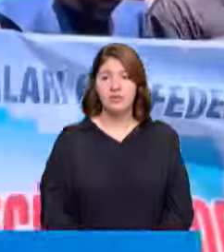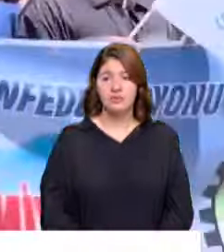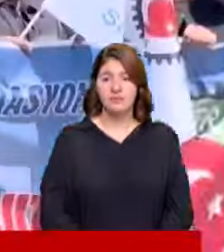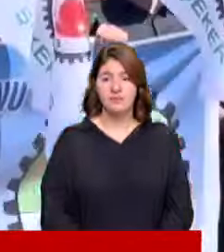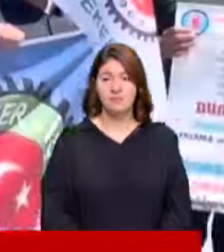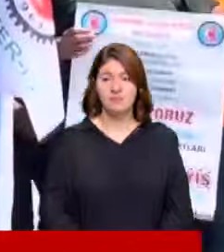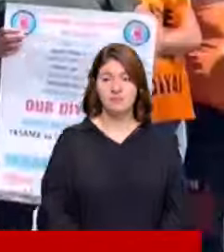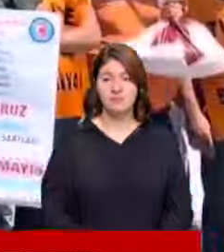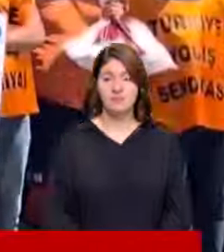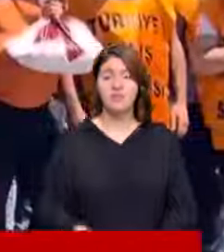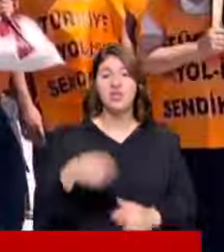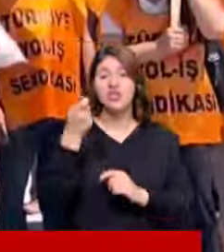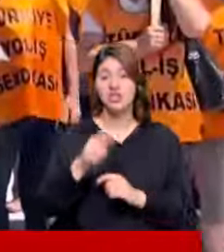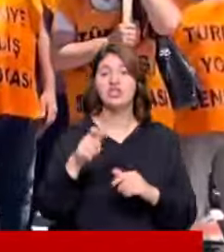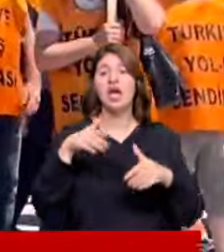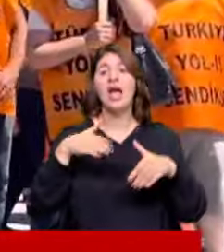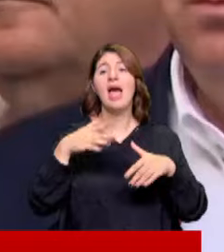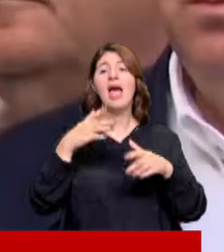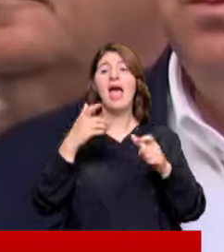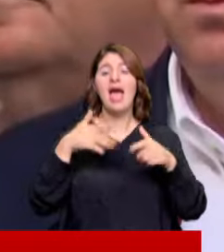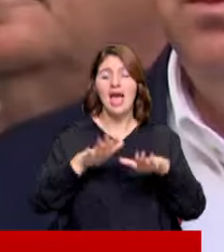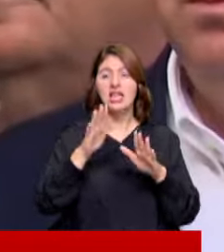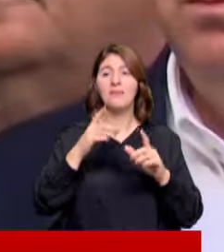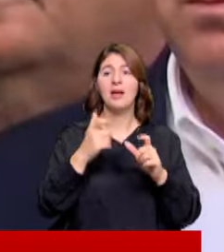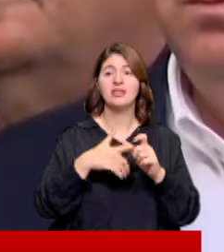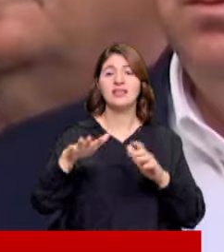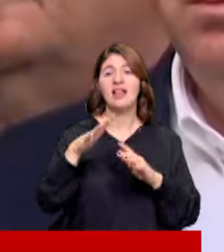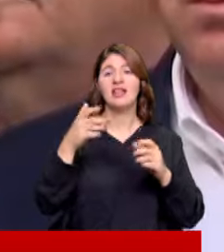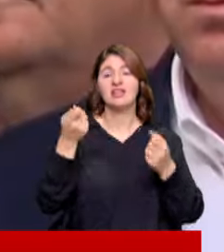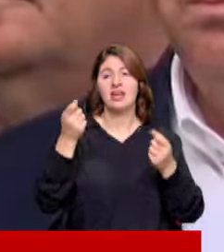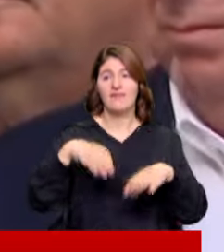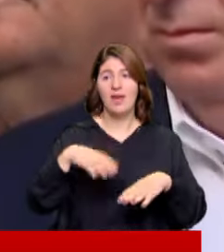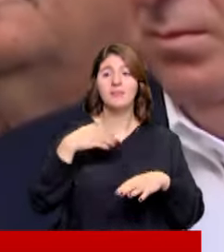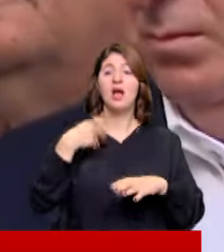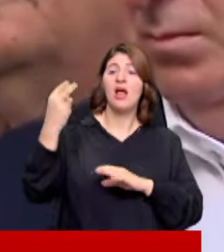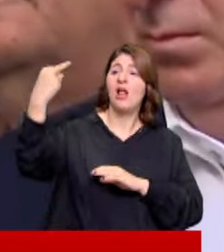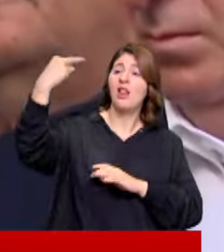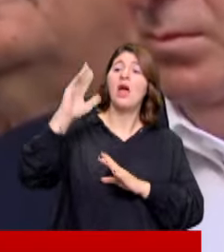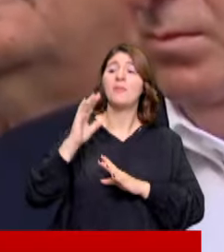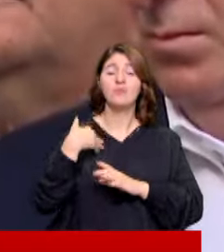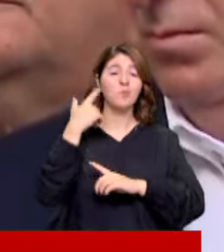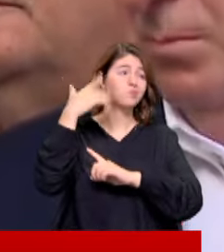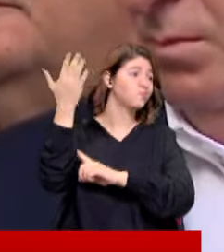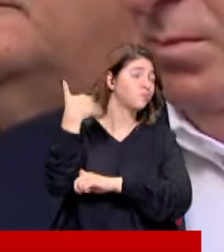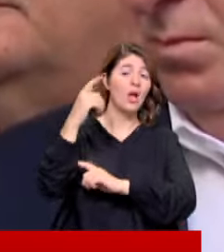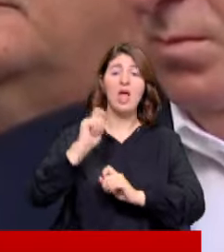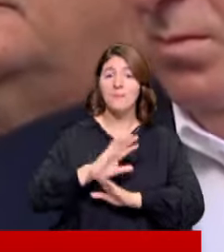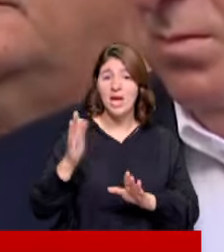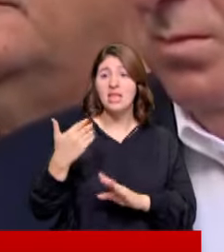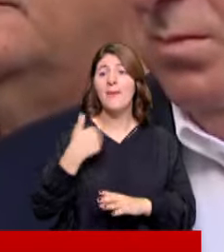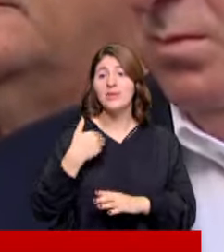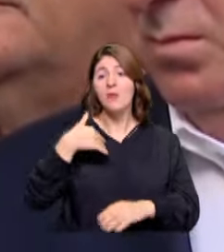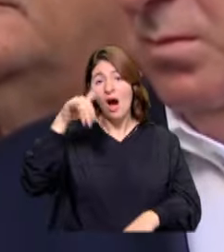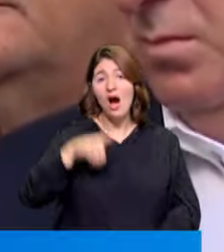İşçi eyleme, gelen güreve. Bize tepeden bakmayın, bizi yok saymayın, bizim